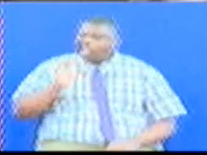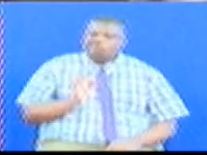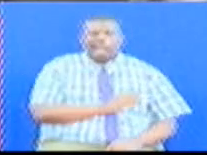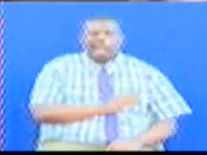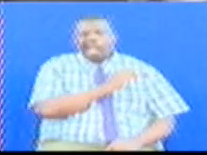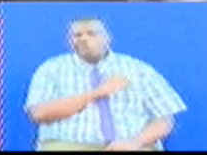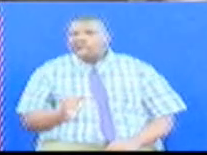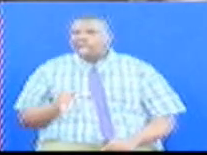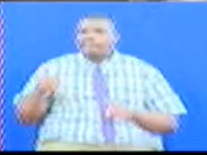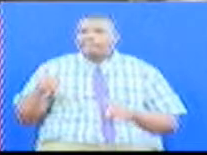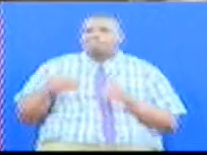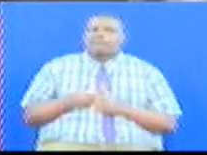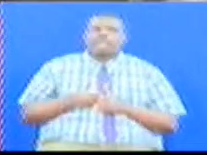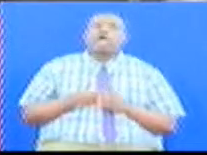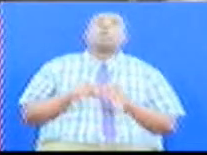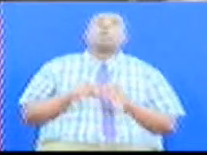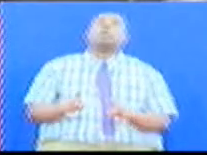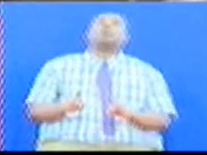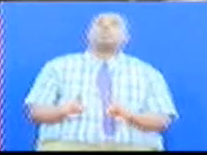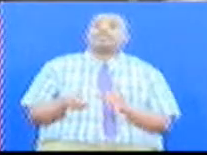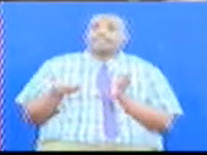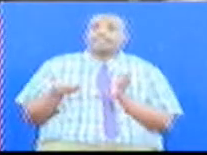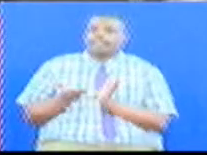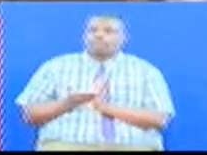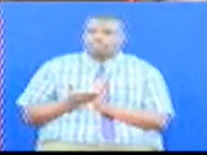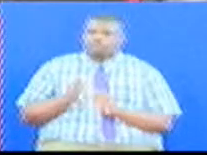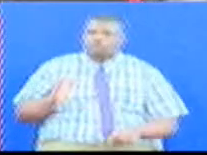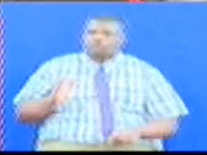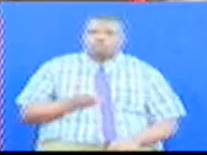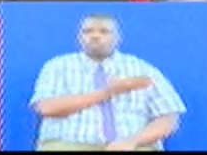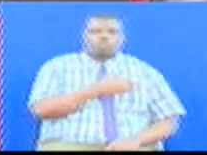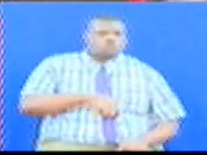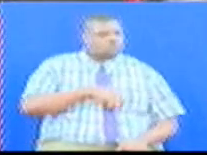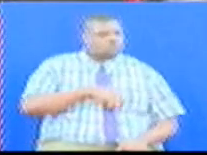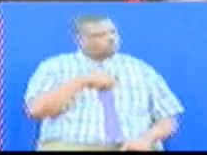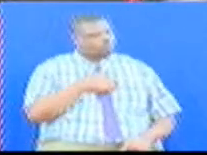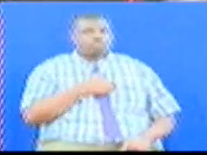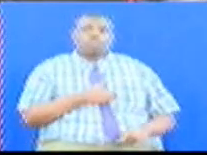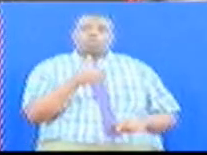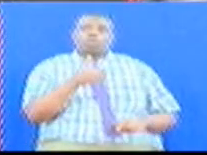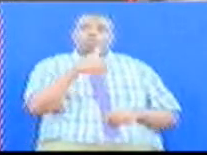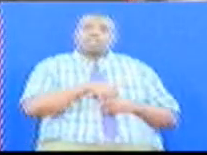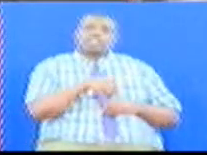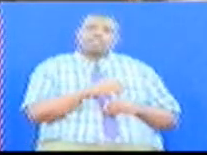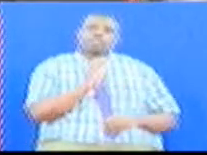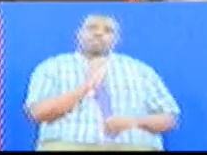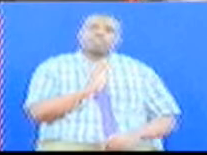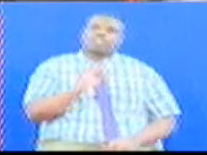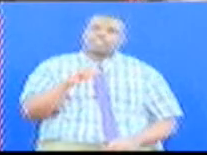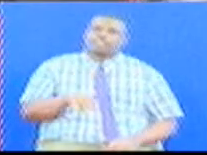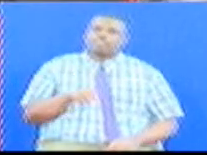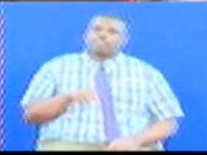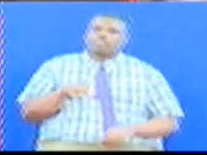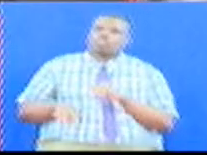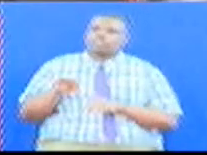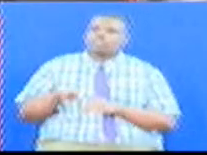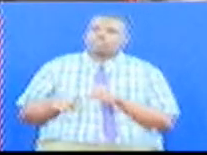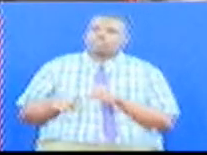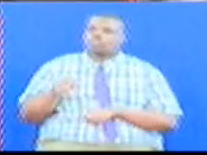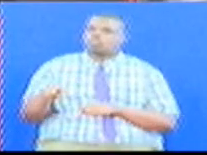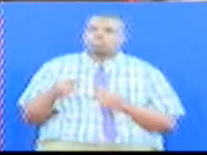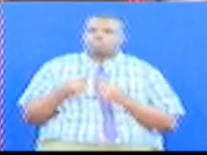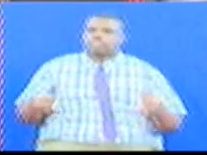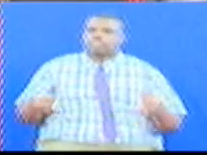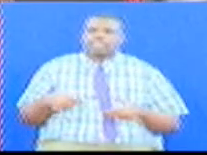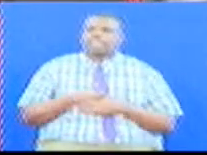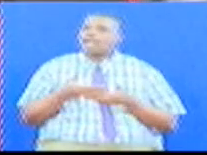hiyo Mheshimiwa Naibu Speaker, naomba niwaondoe hofu wanachama wa Chama cha Mapinduzi kuwa uchaguzi huu hatuna mpinzani.